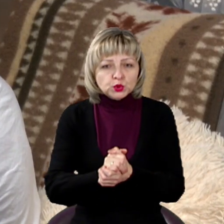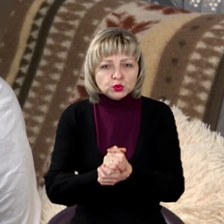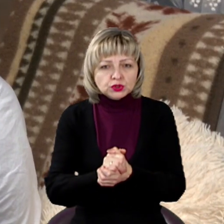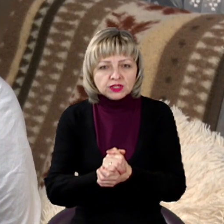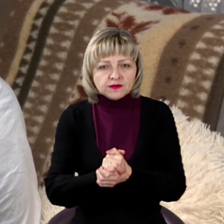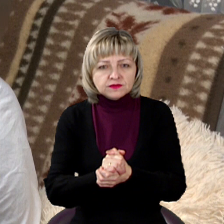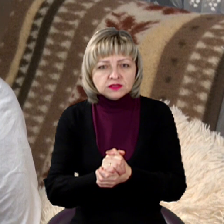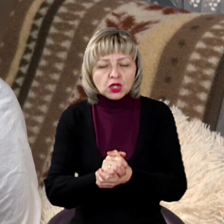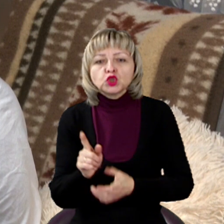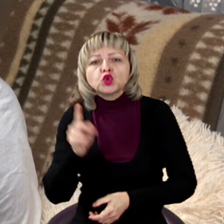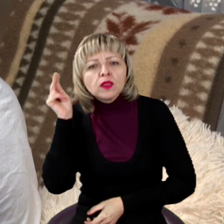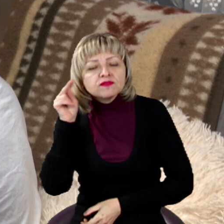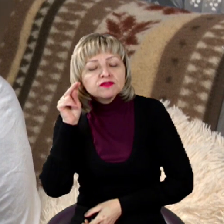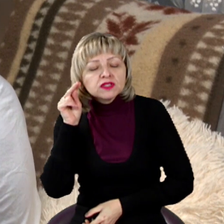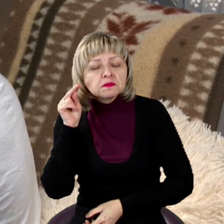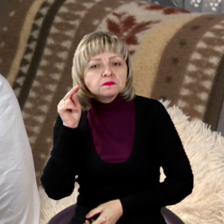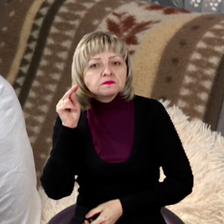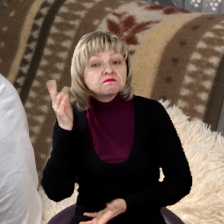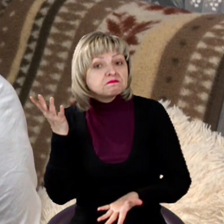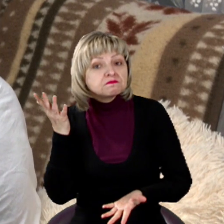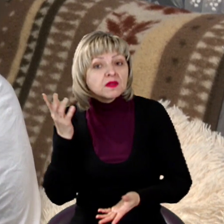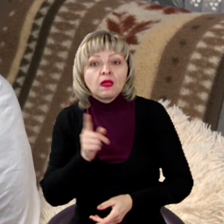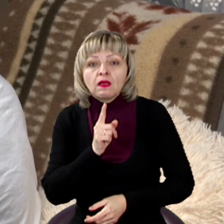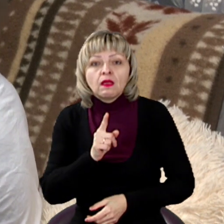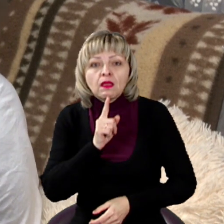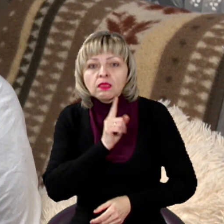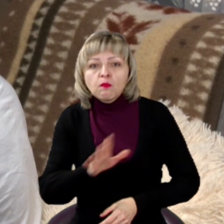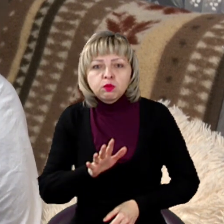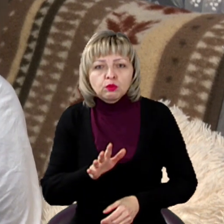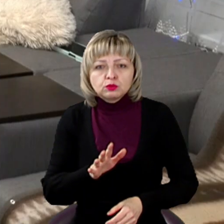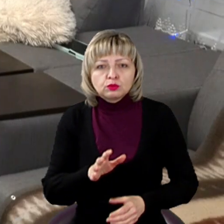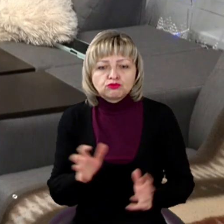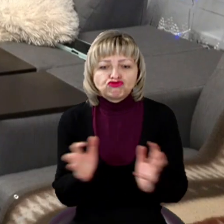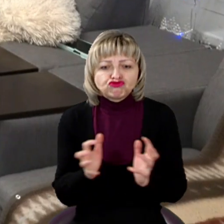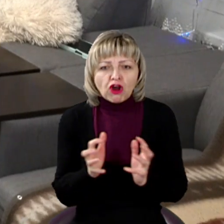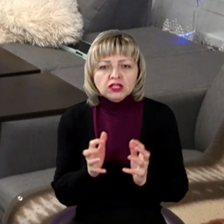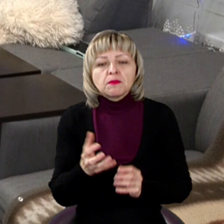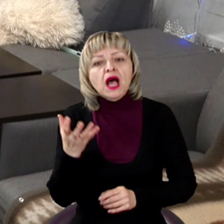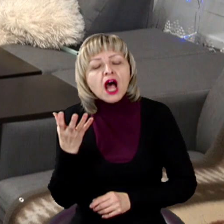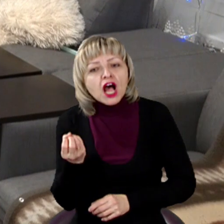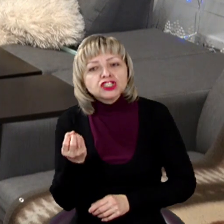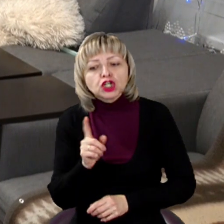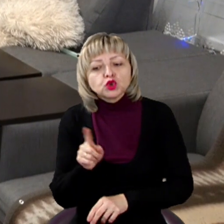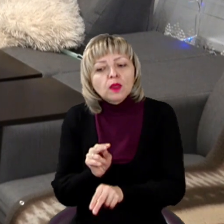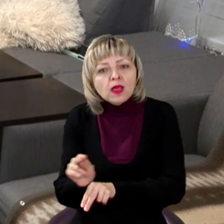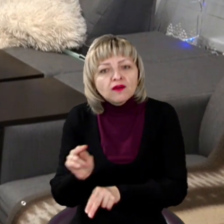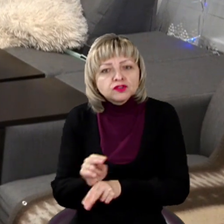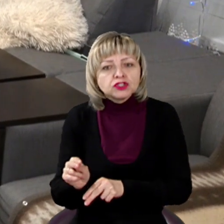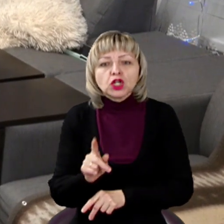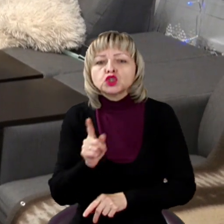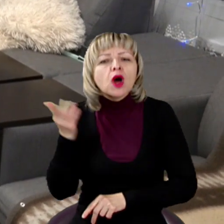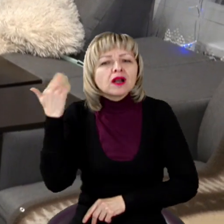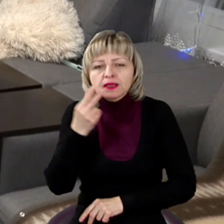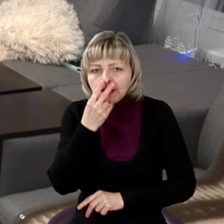В чого я навчився? Не бути таким жадним. Чого ще ти навчився? Чого ти не бачив